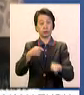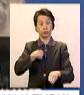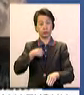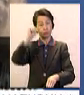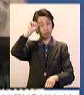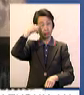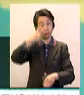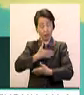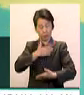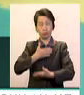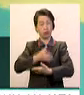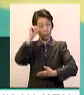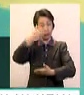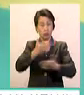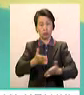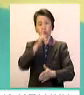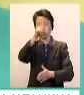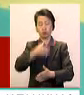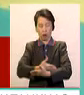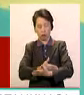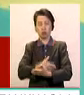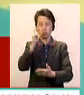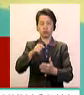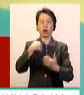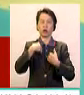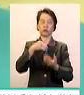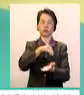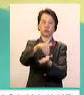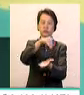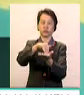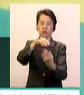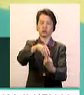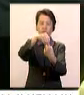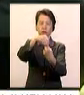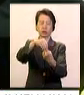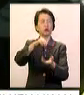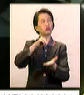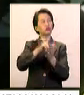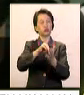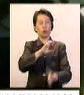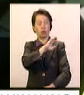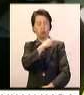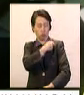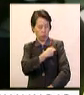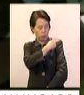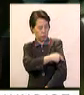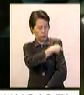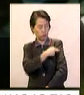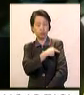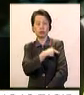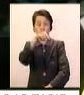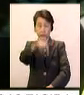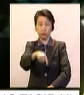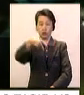autistic child. Sebenarnya dia orang perlukan special center macam dekat hospital Penawar ni untuk improvement untuk diri